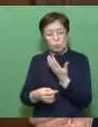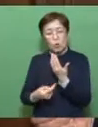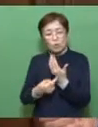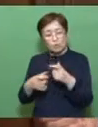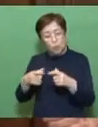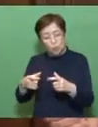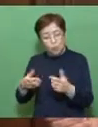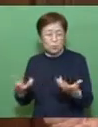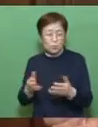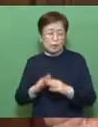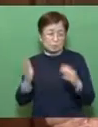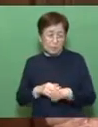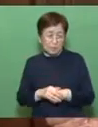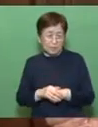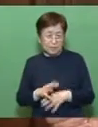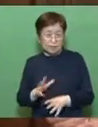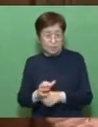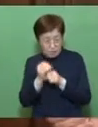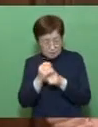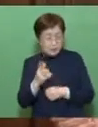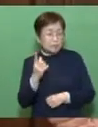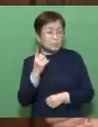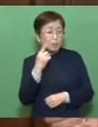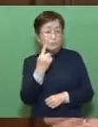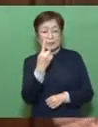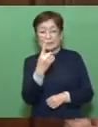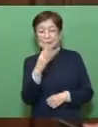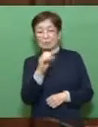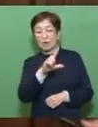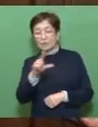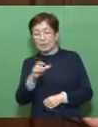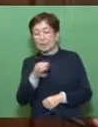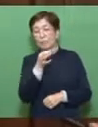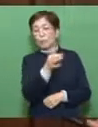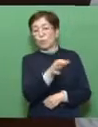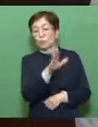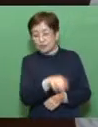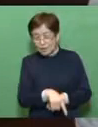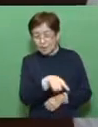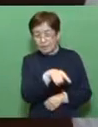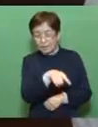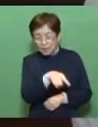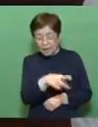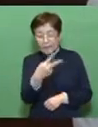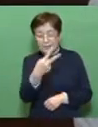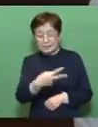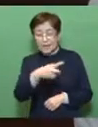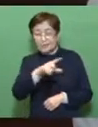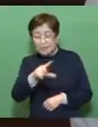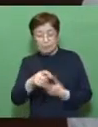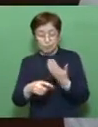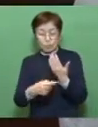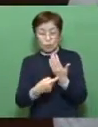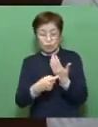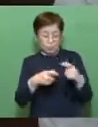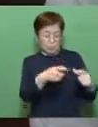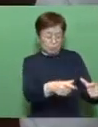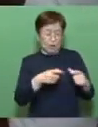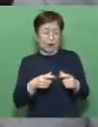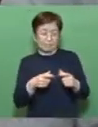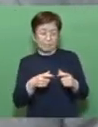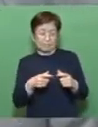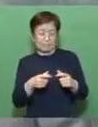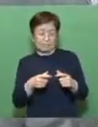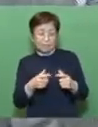たらうん2000円のうんあのプレミアム筆会見をあげますそれでまたそこの商店街で